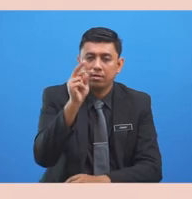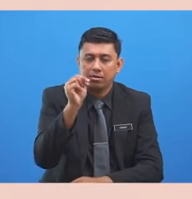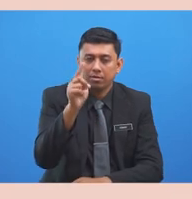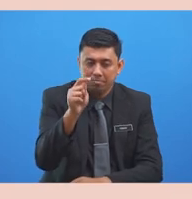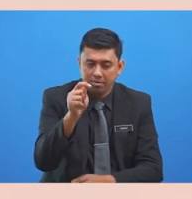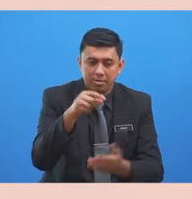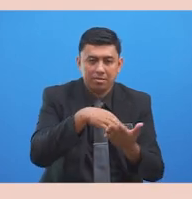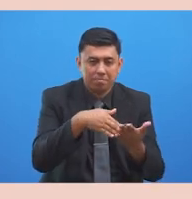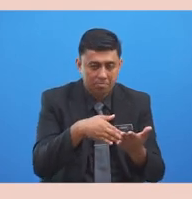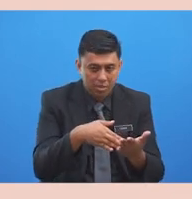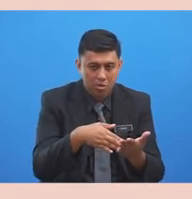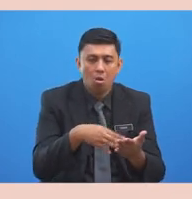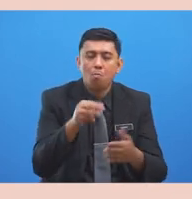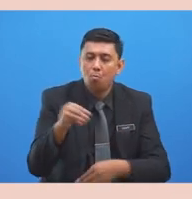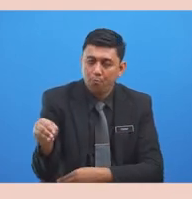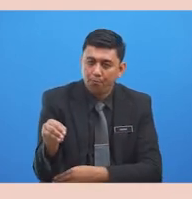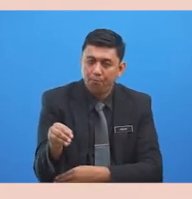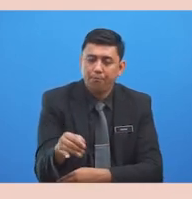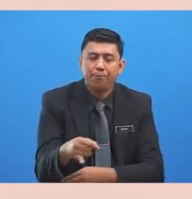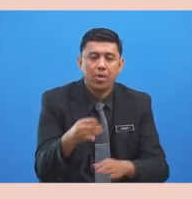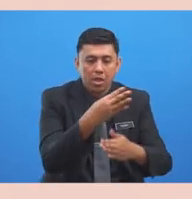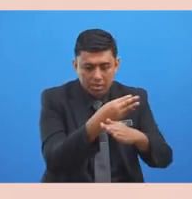bill murid sama dengan